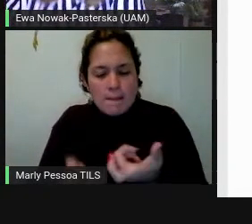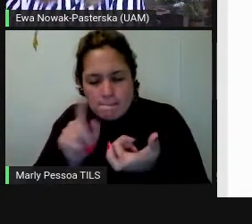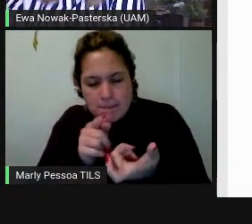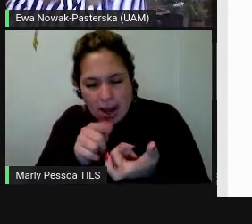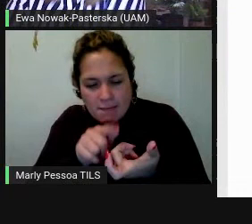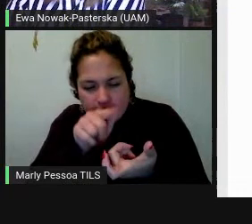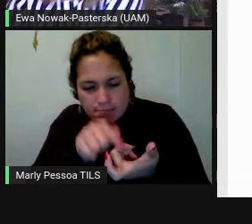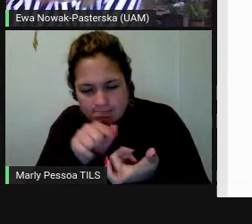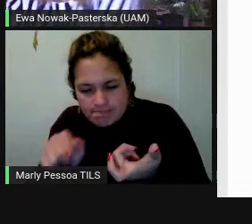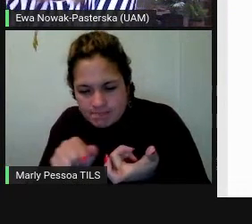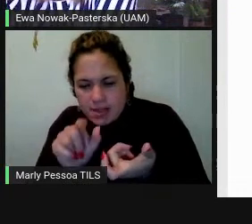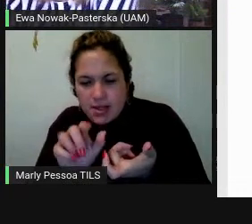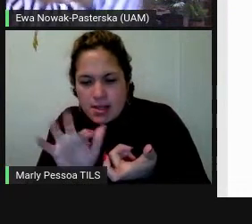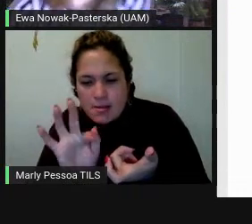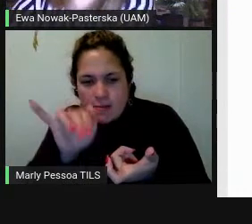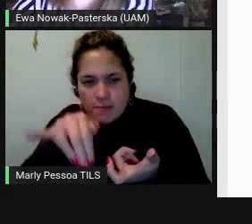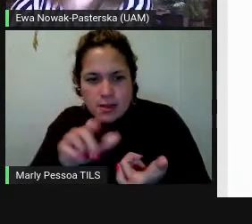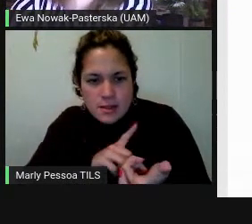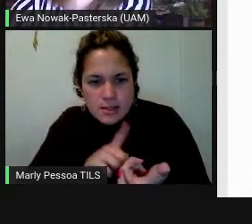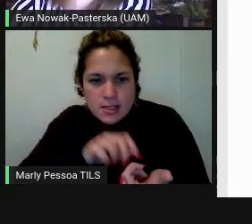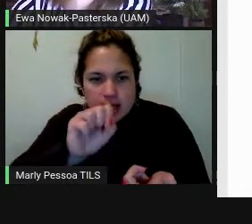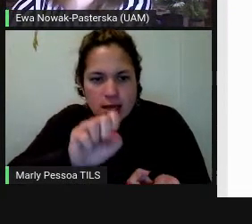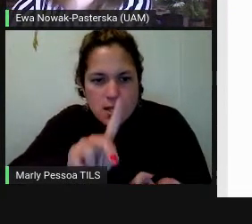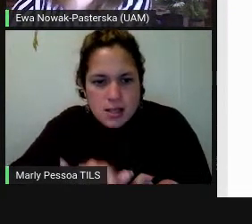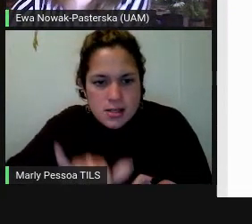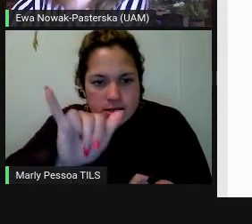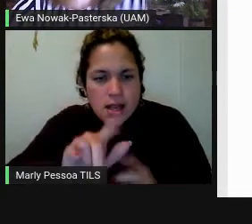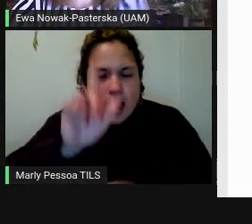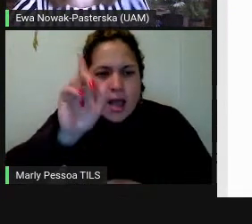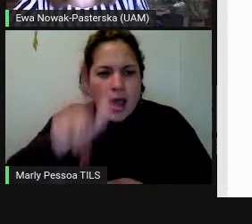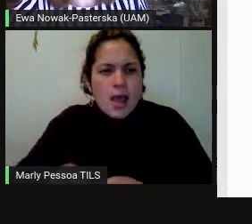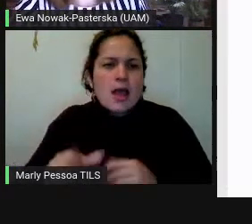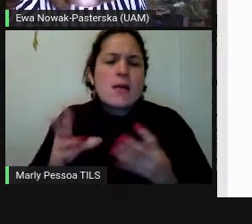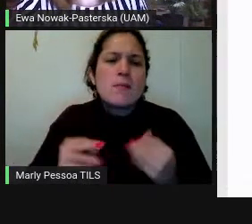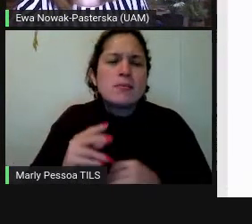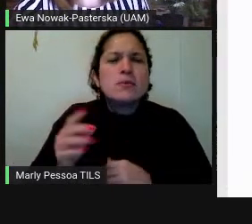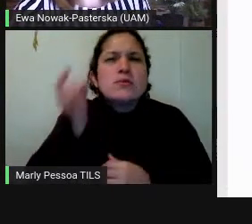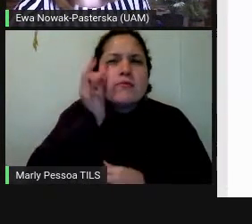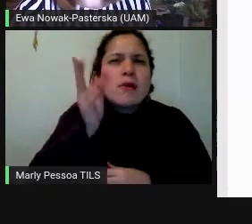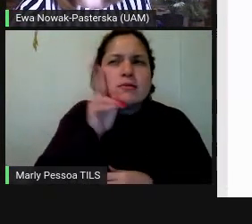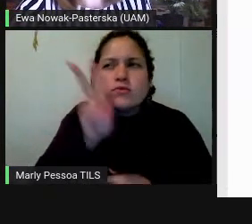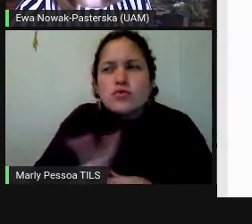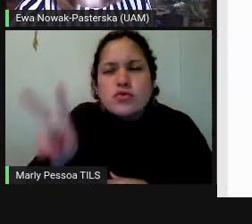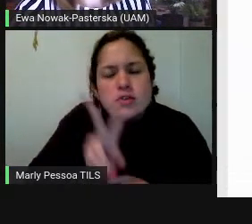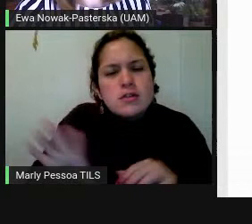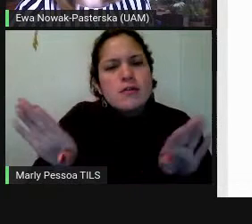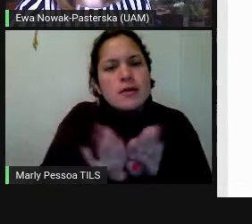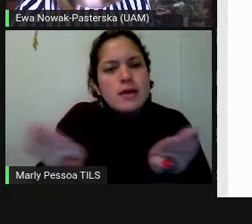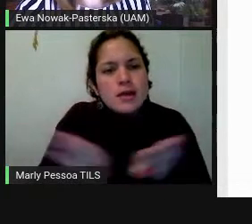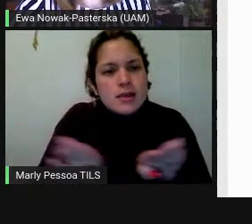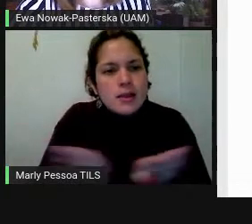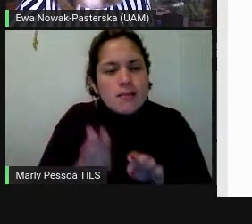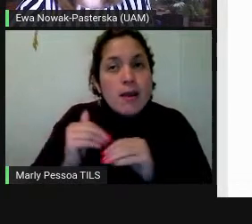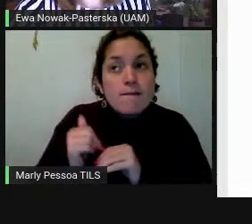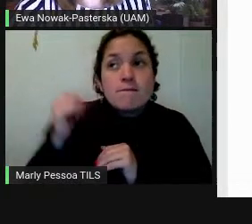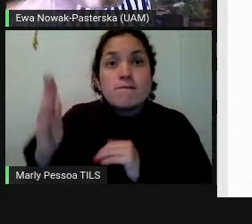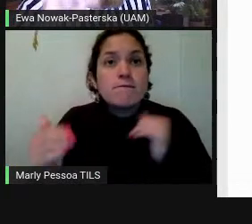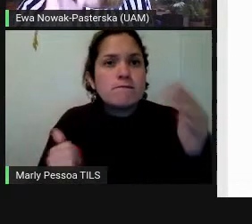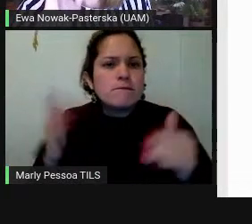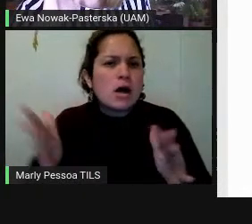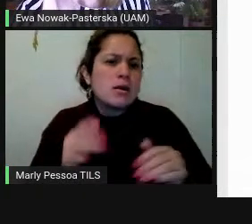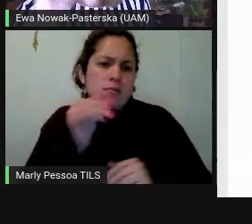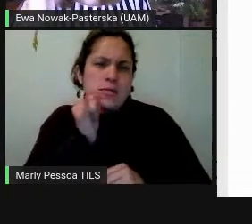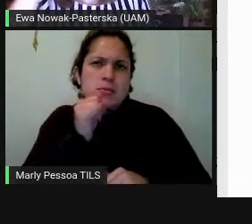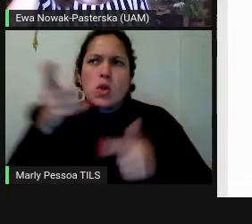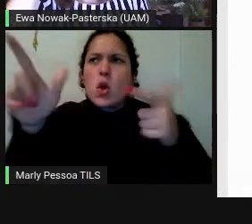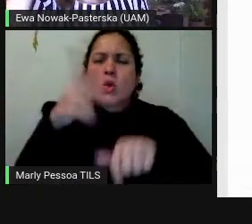tornou quase algo pelo que é muito fácil reconhecer fora, no exterior, uma